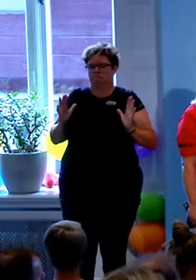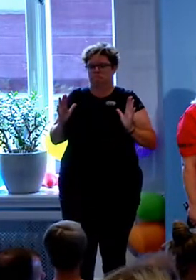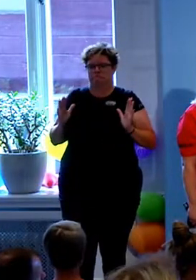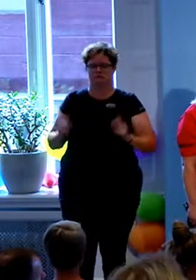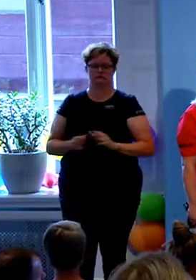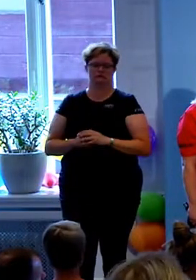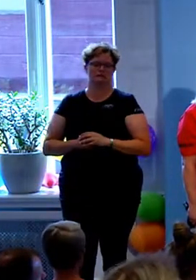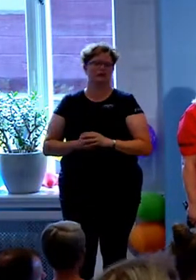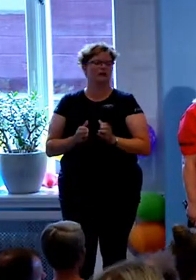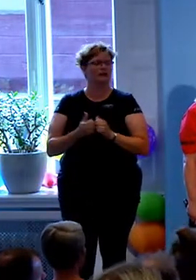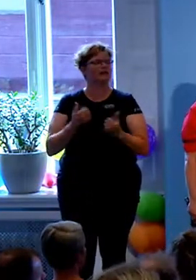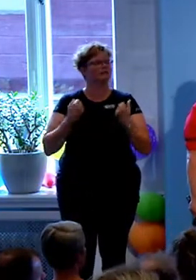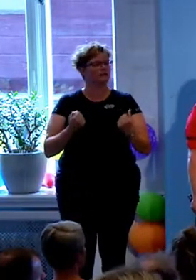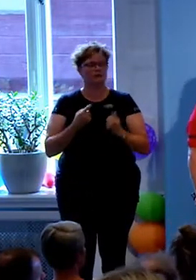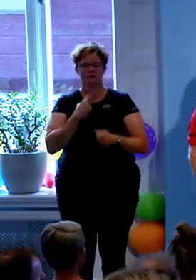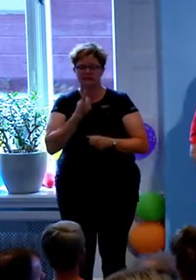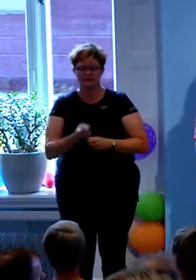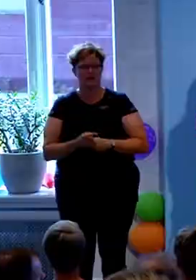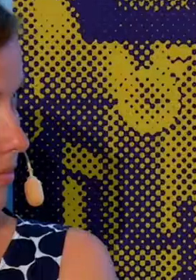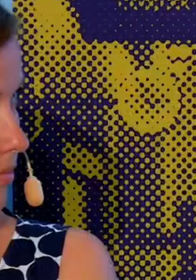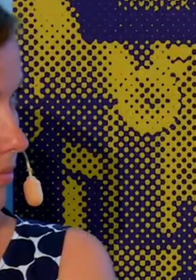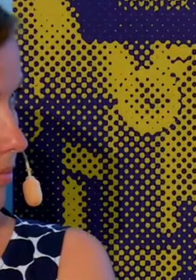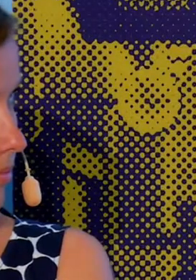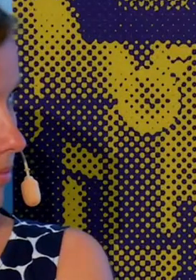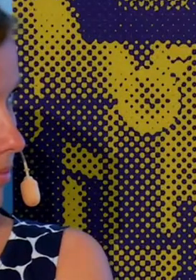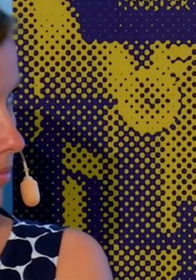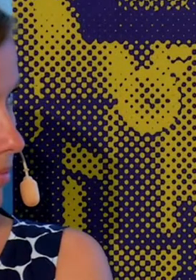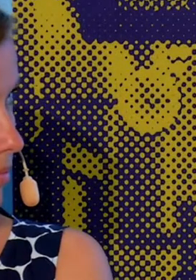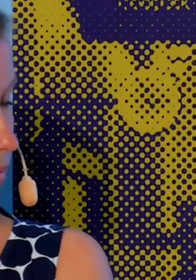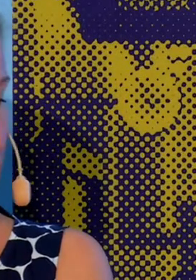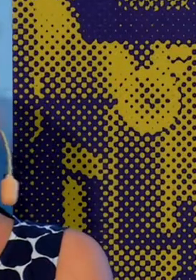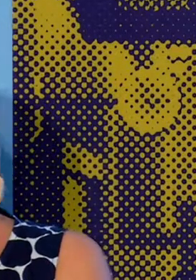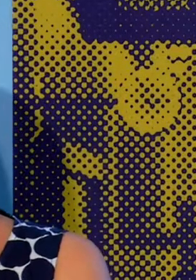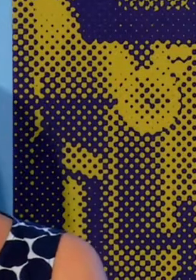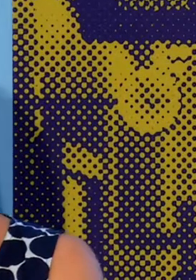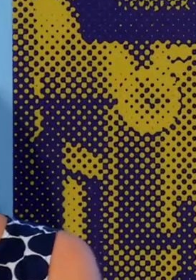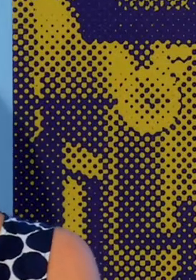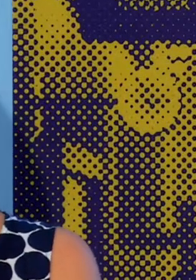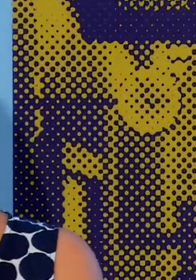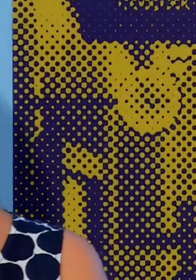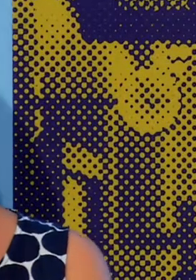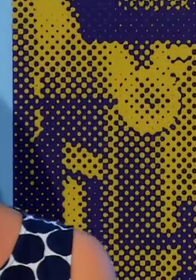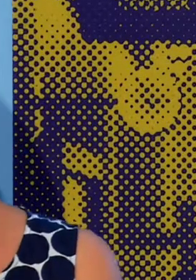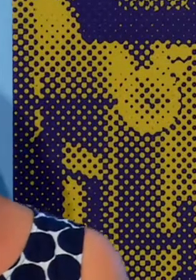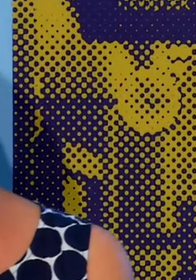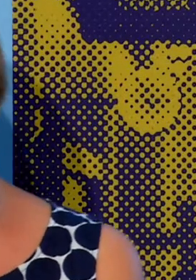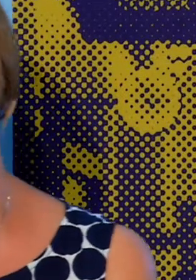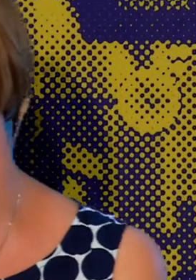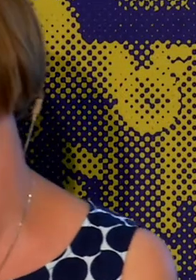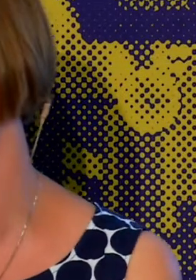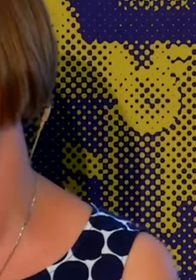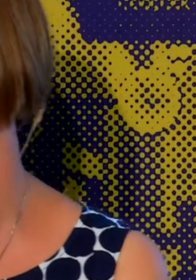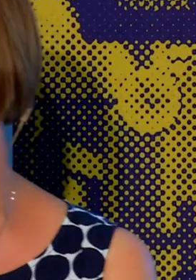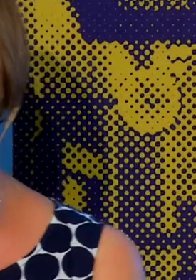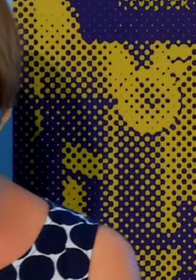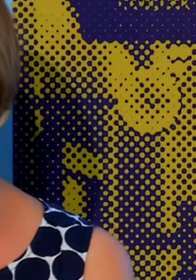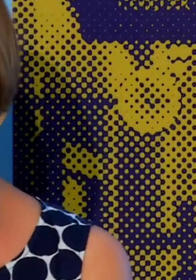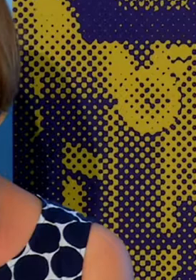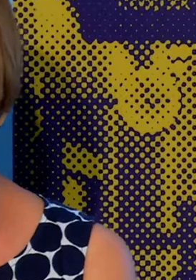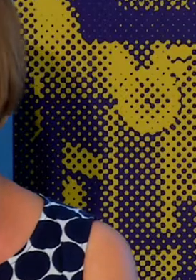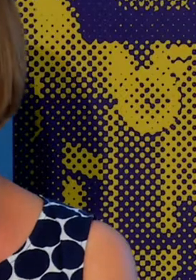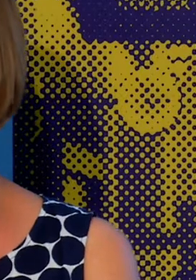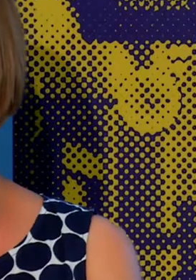där. Däremot så kan det vara viktigt att säga att vi i den konstellationen som vi har arbetat inom fotbollen med att titta